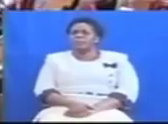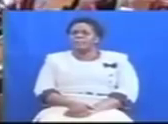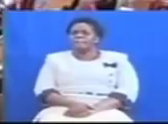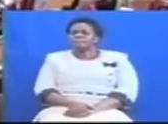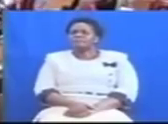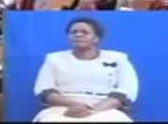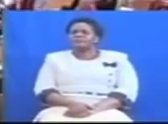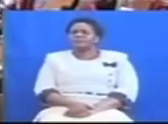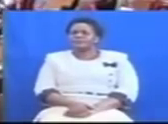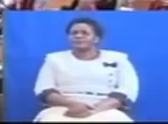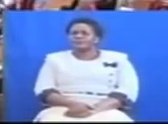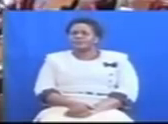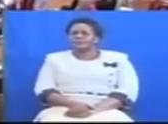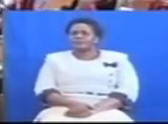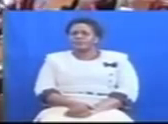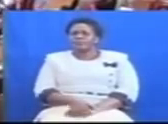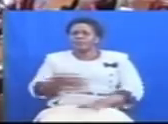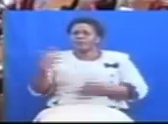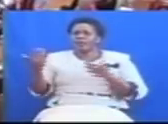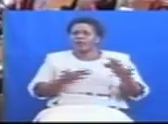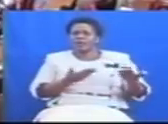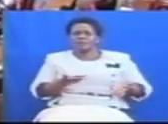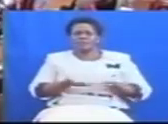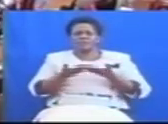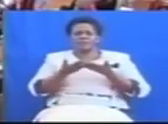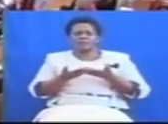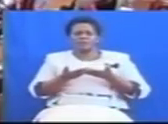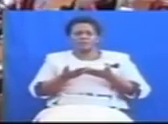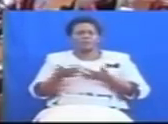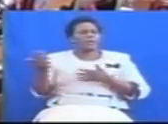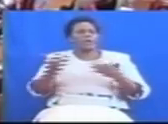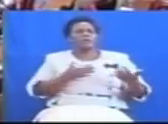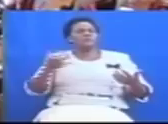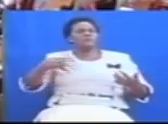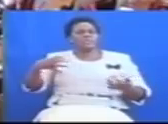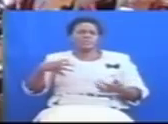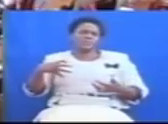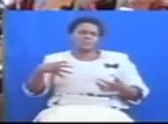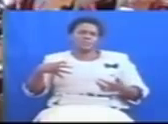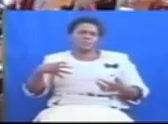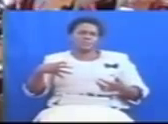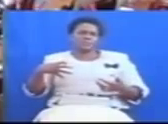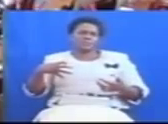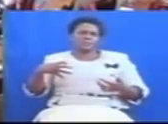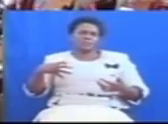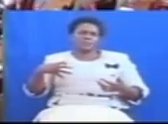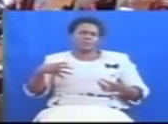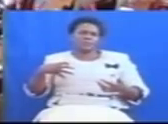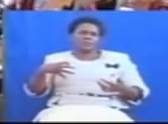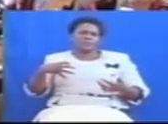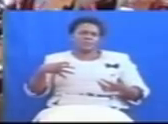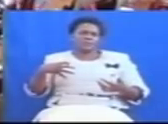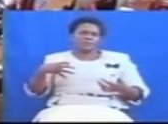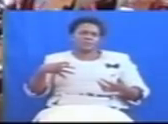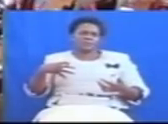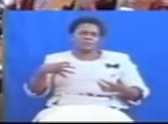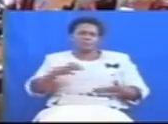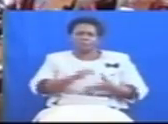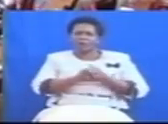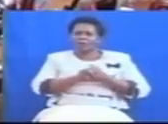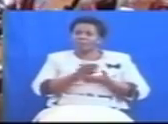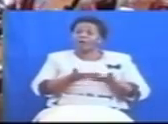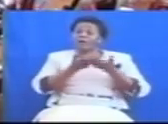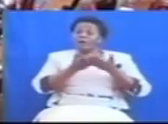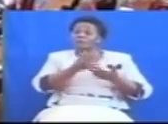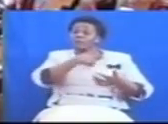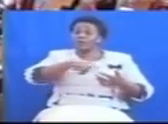Mheshimiwa Waziri wa Nchi Ofisi ya Makamu wa Rais Muungano na Mazingira, majibu. Mheshimiwa Naibu Spika, kwanza nampongeza